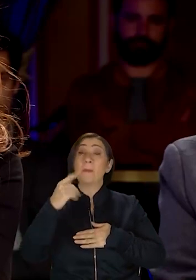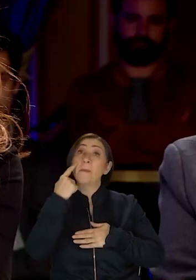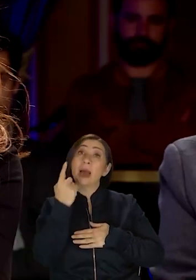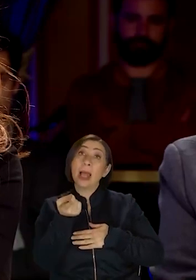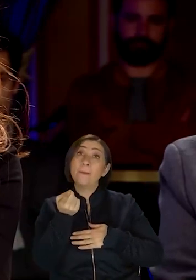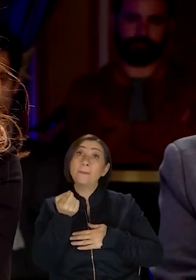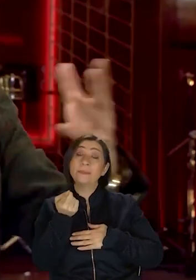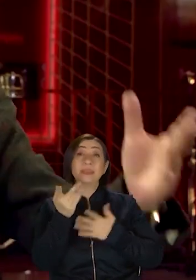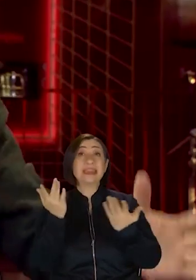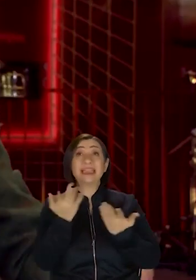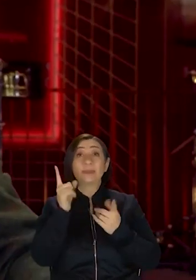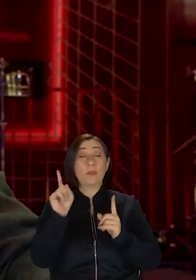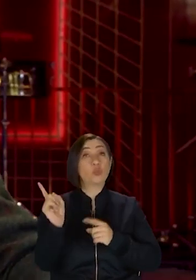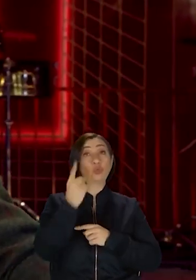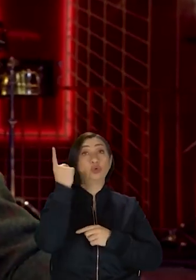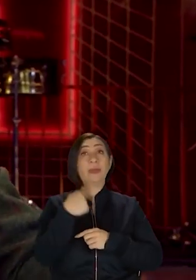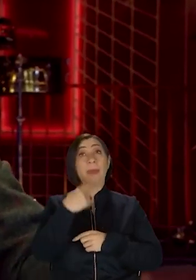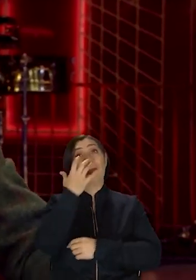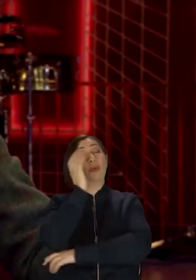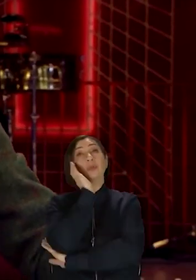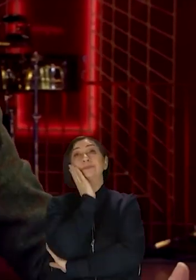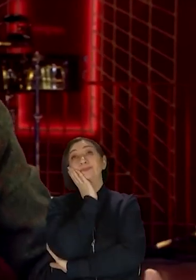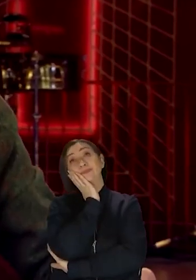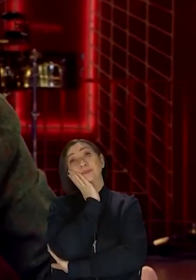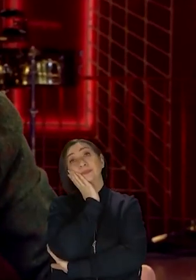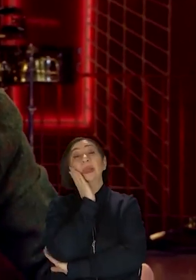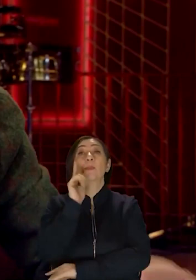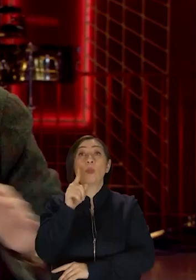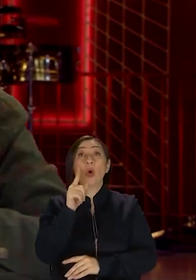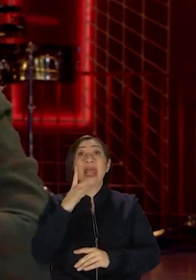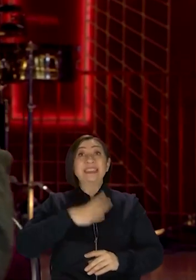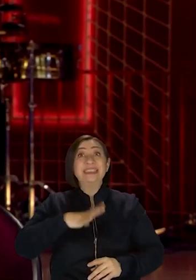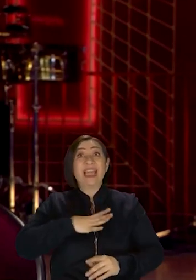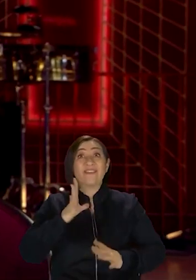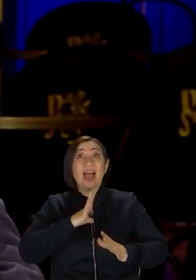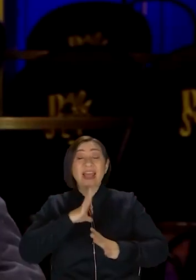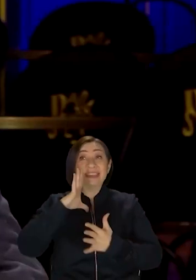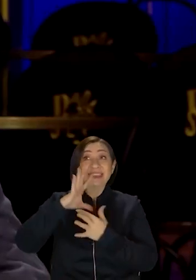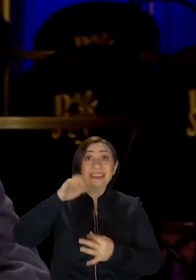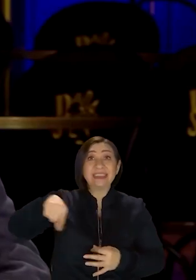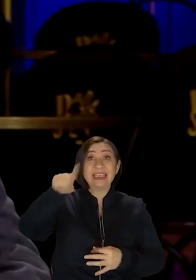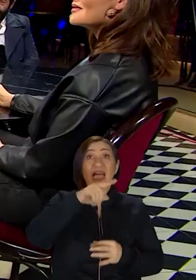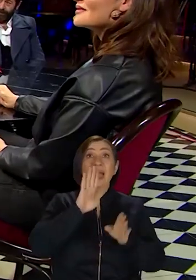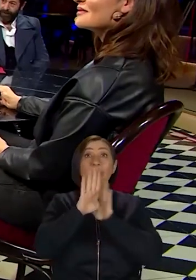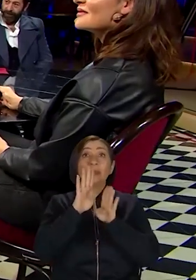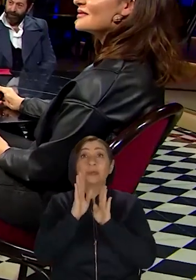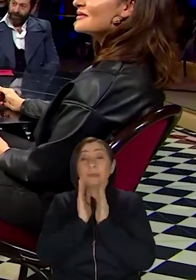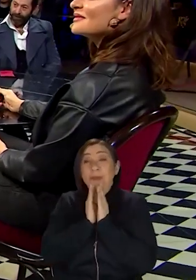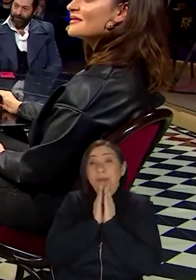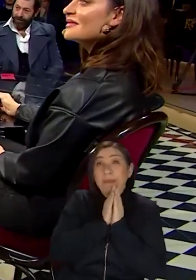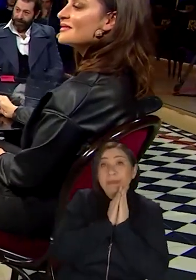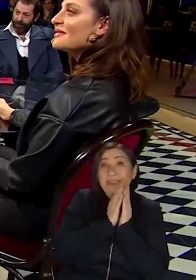Bakalım nasıl bir mucize beni bekliyor. Böyle talepkar yani böyle kapıda duvara sürtünerek gelip